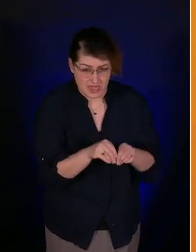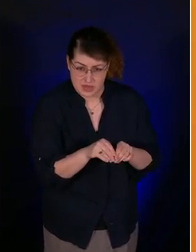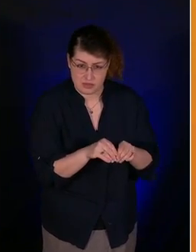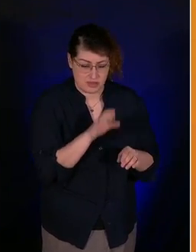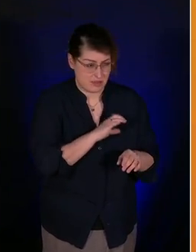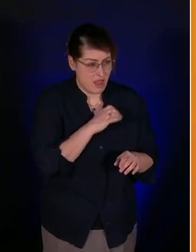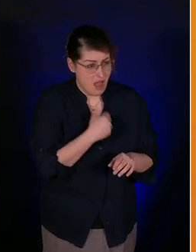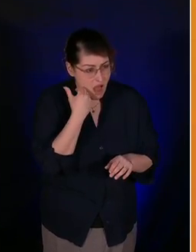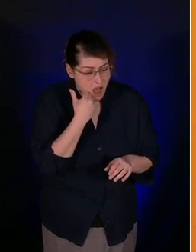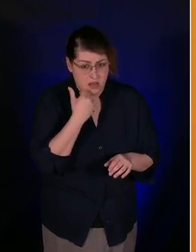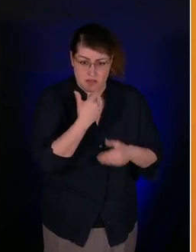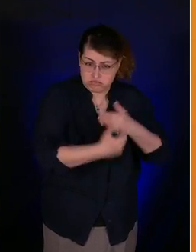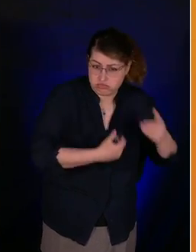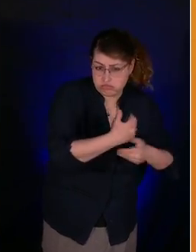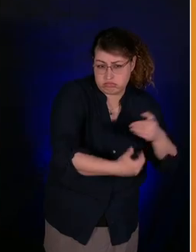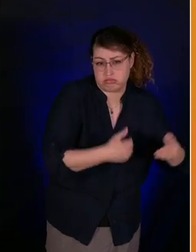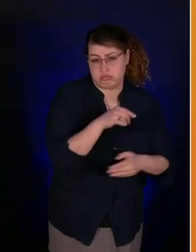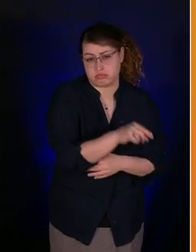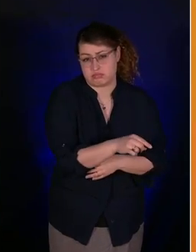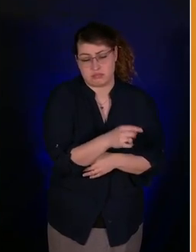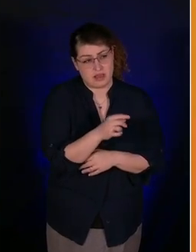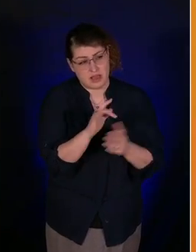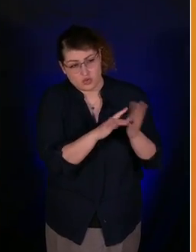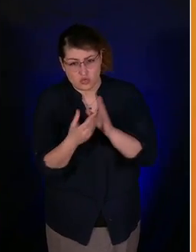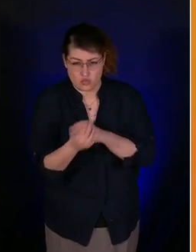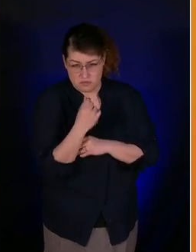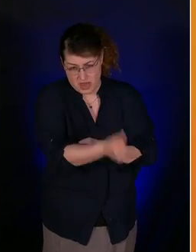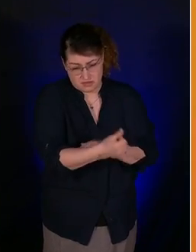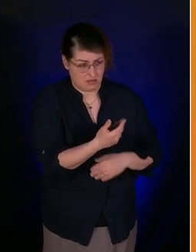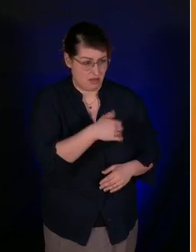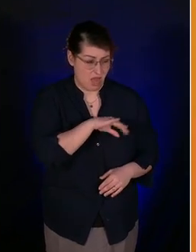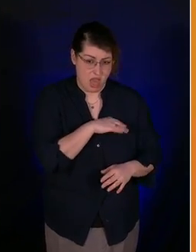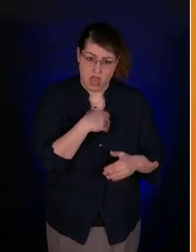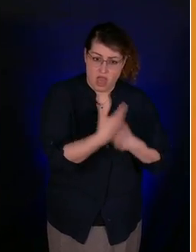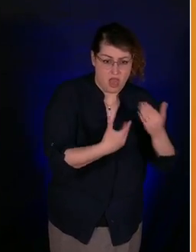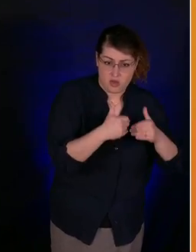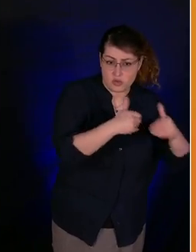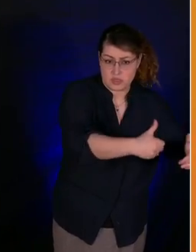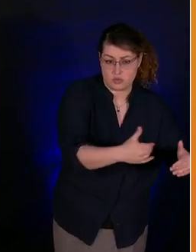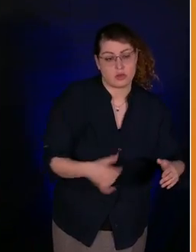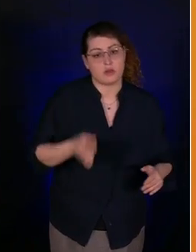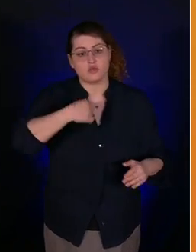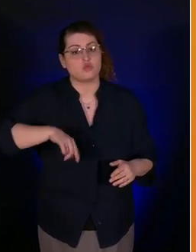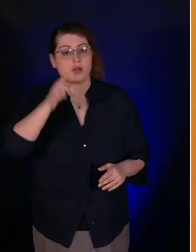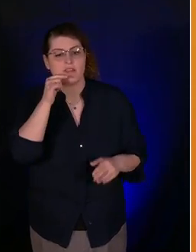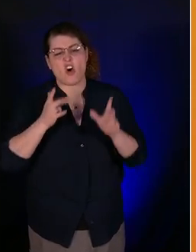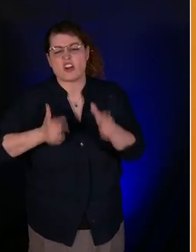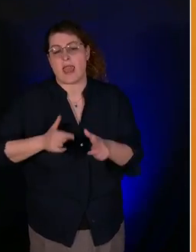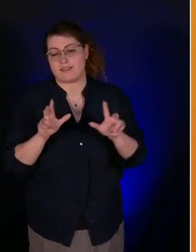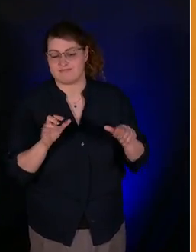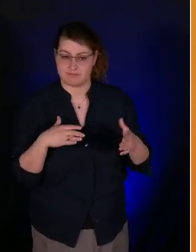de chagrin que les collègues sont toutes ou presque assignées. Nous participons à l'effort de guerre sur nos